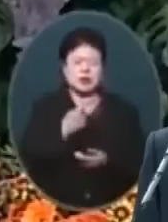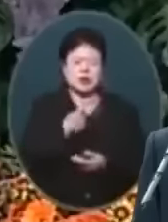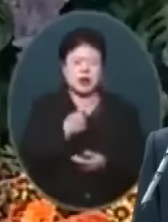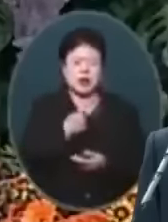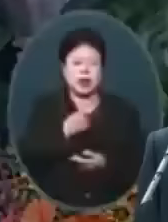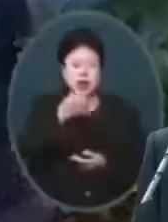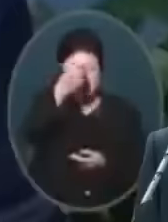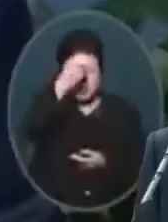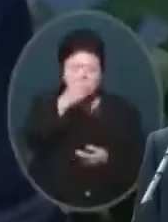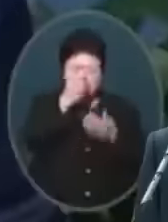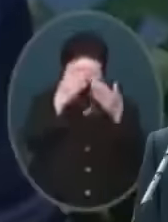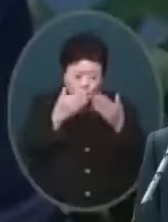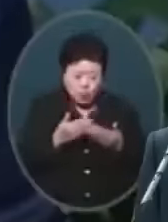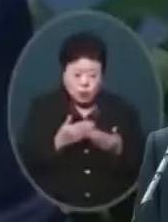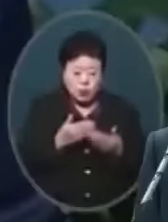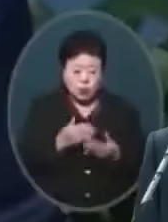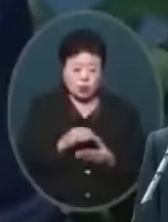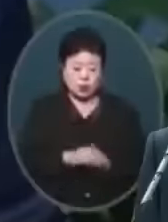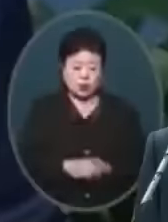기독교 교도소에